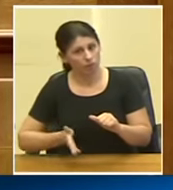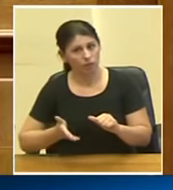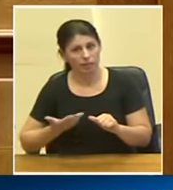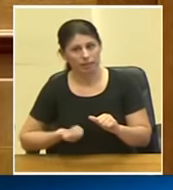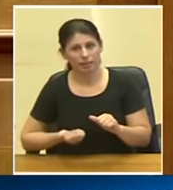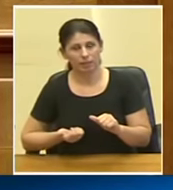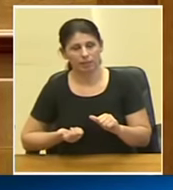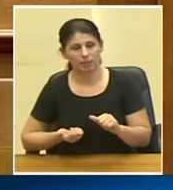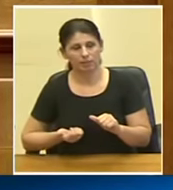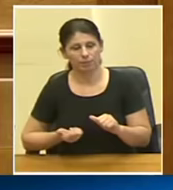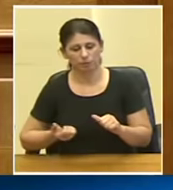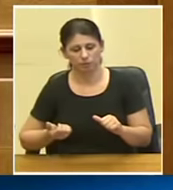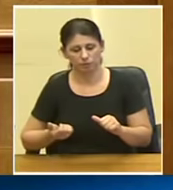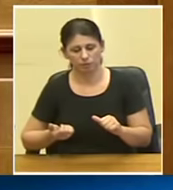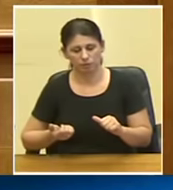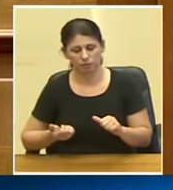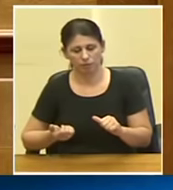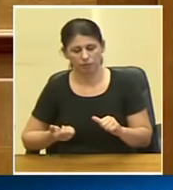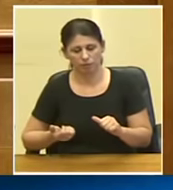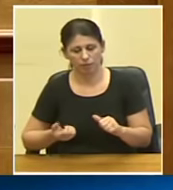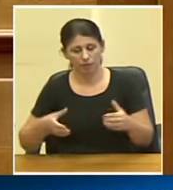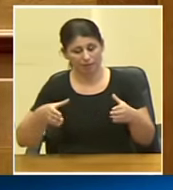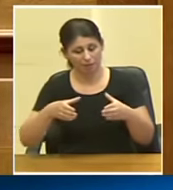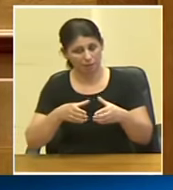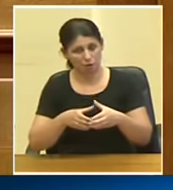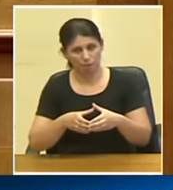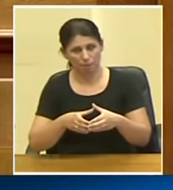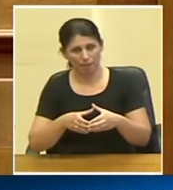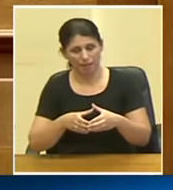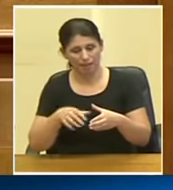είναι στις επιτροπές